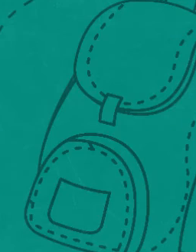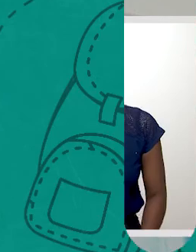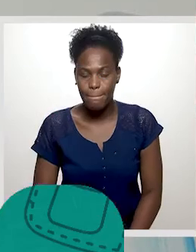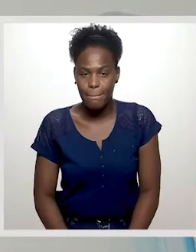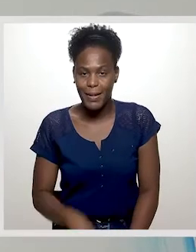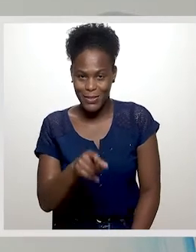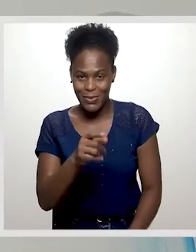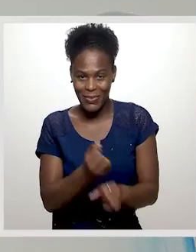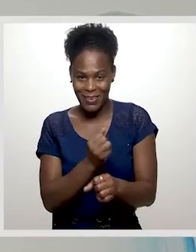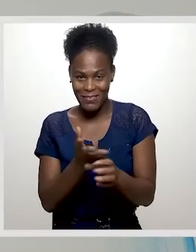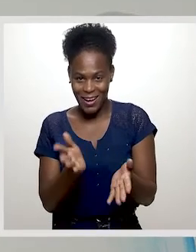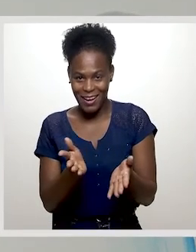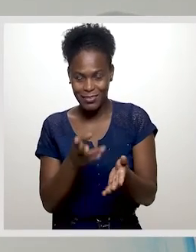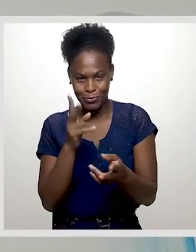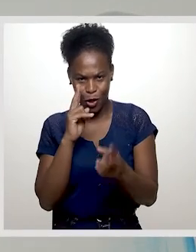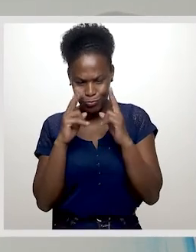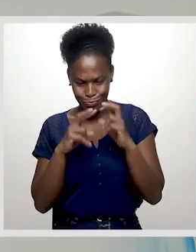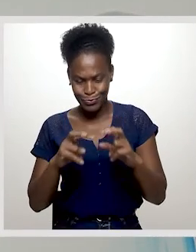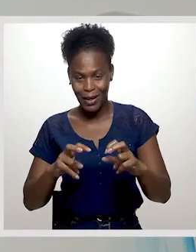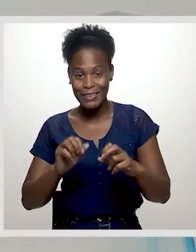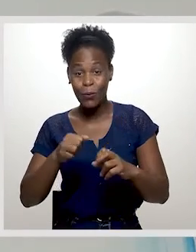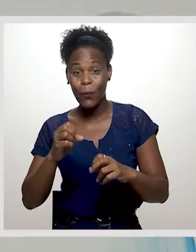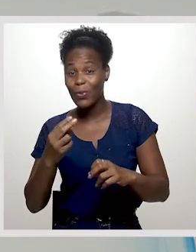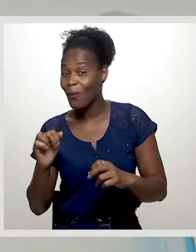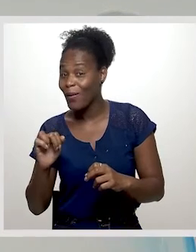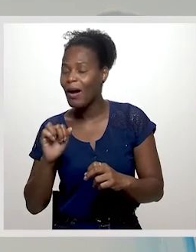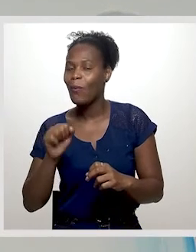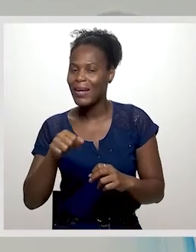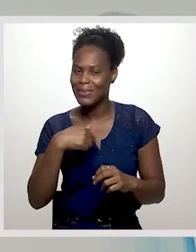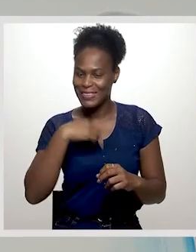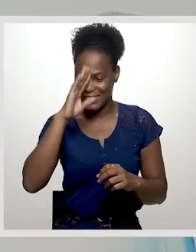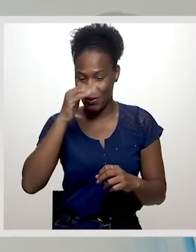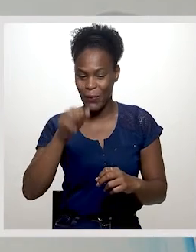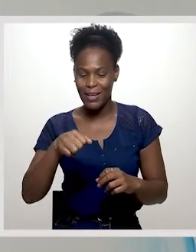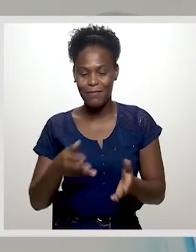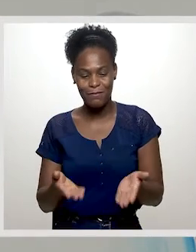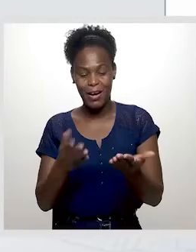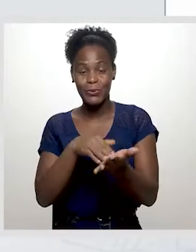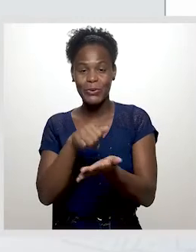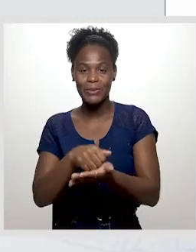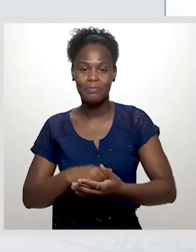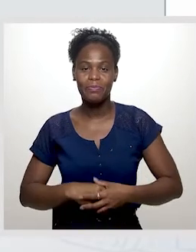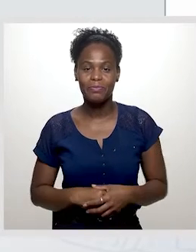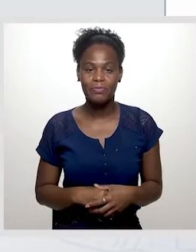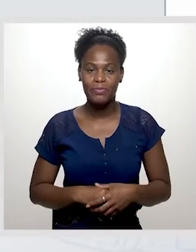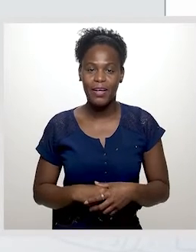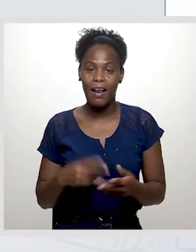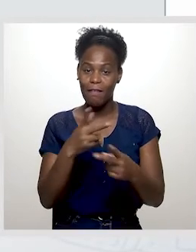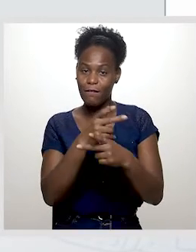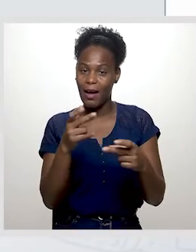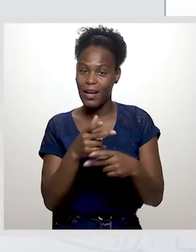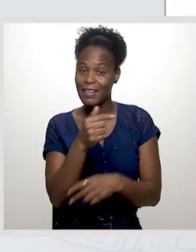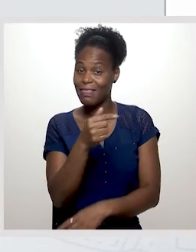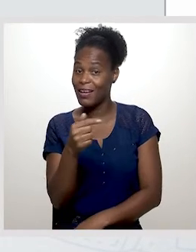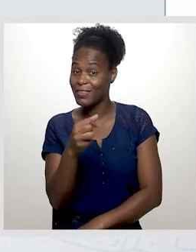Tu as travaillé? Tu as cherché? Oui ou non? Oui, je sais que oui. On y va, on corrige. Donc, les phrases